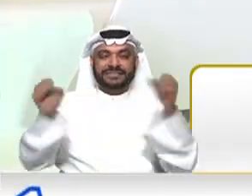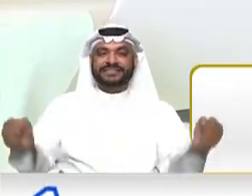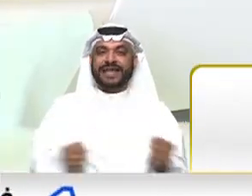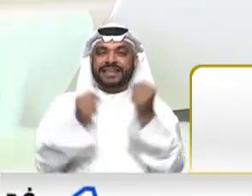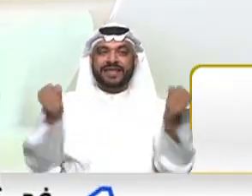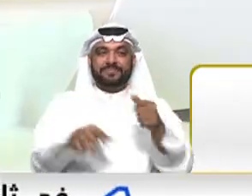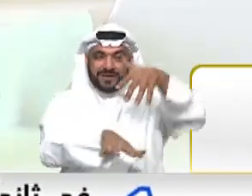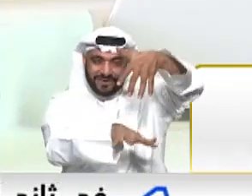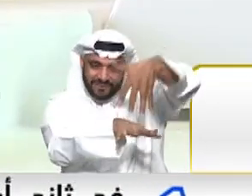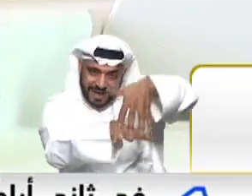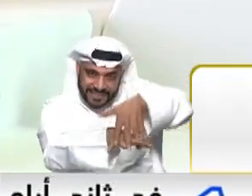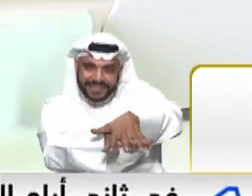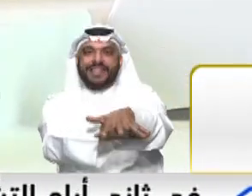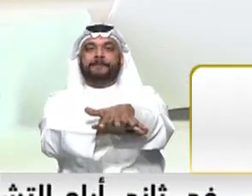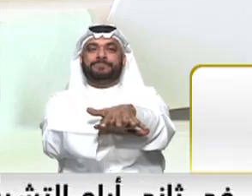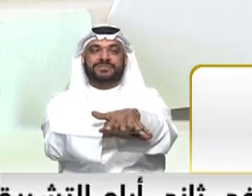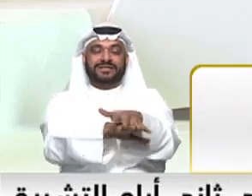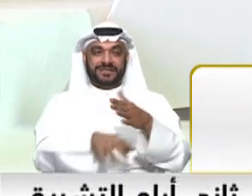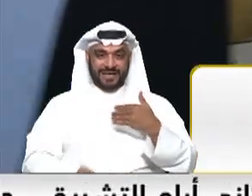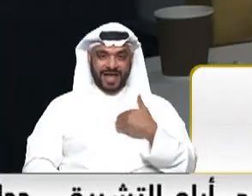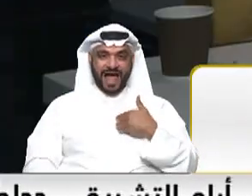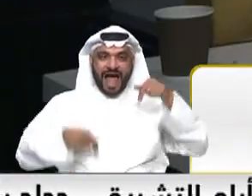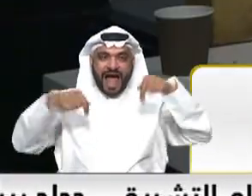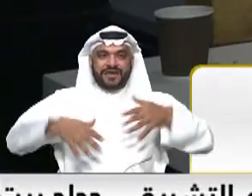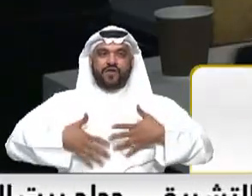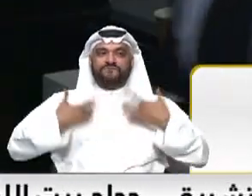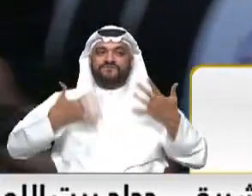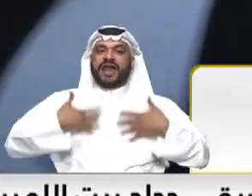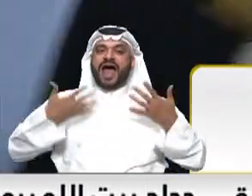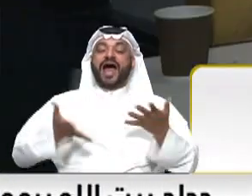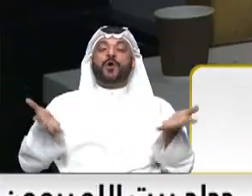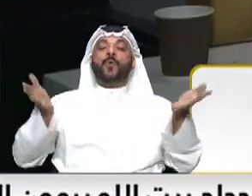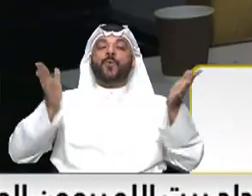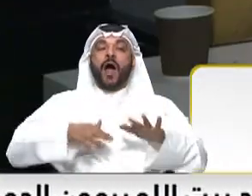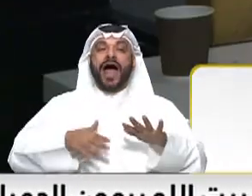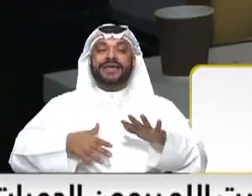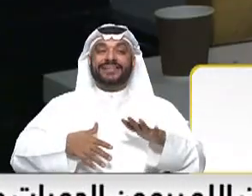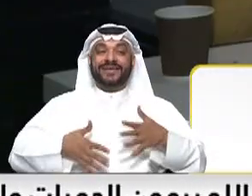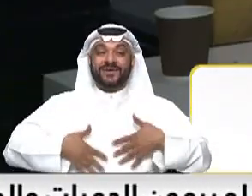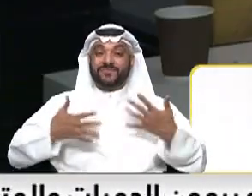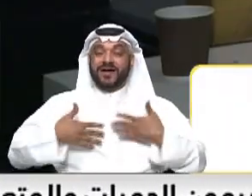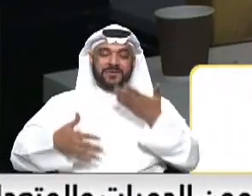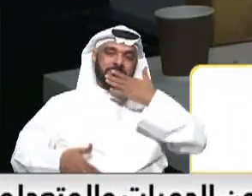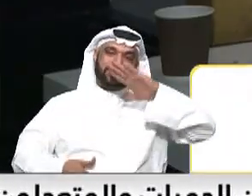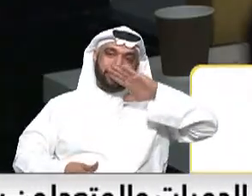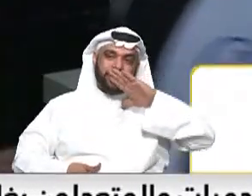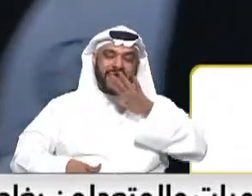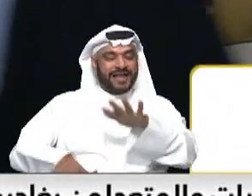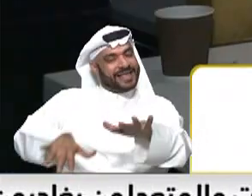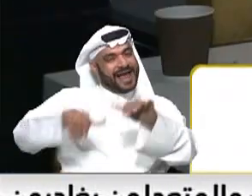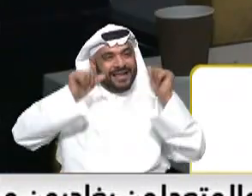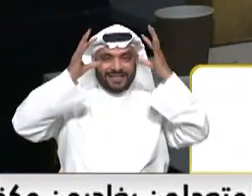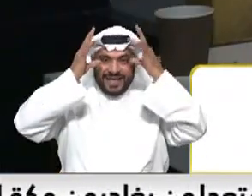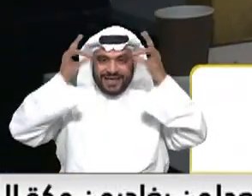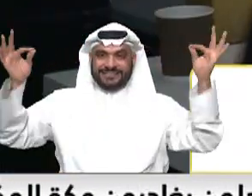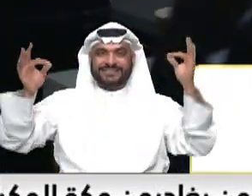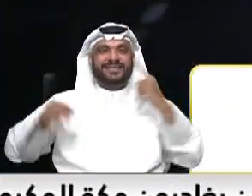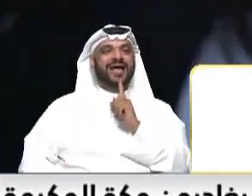مع مجتمعهم. أنا اليوم فرحانة جدا مستانسة، يعني مو مصدقة إني تخرجت خلاص، مستعدة